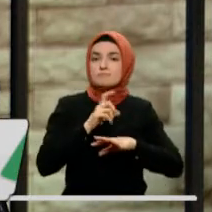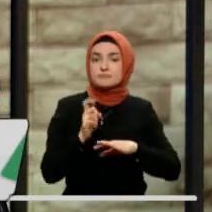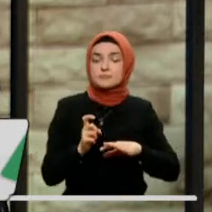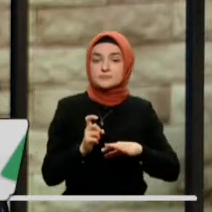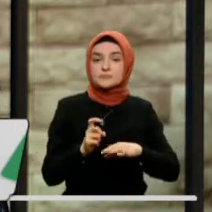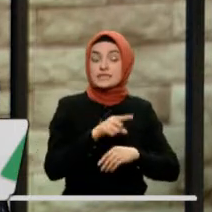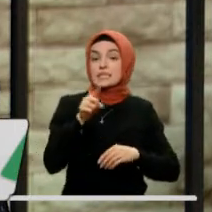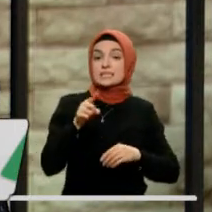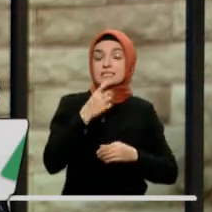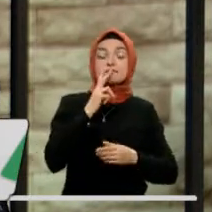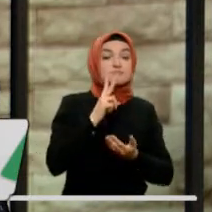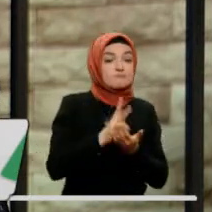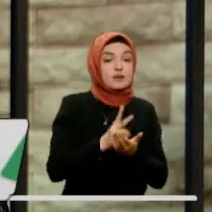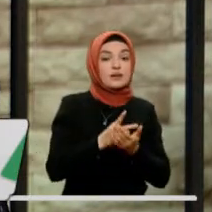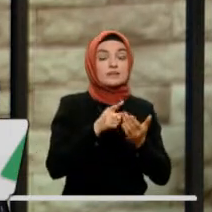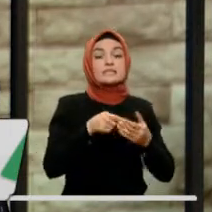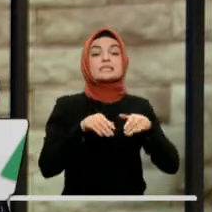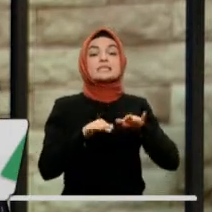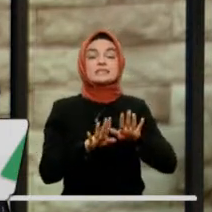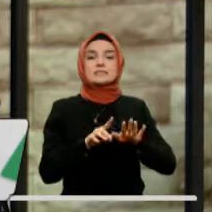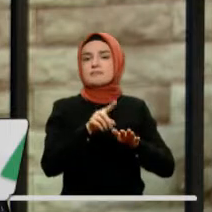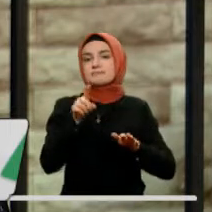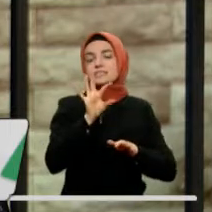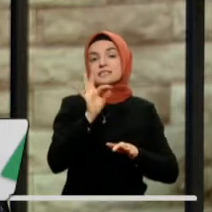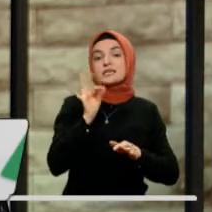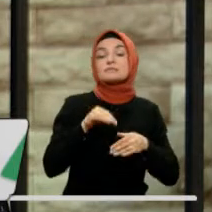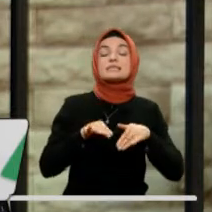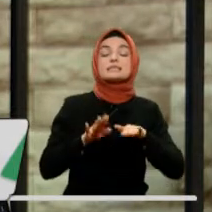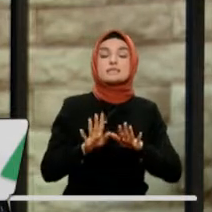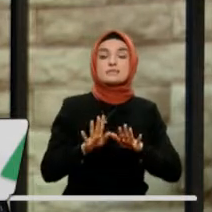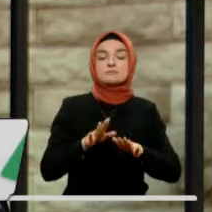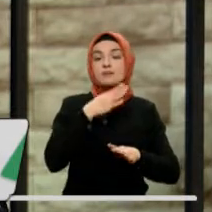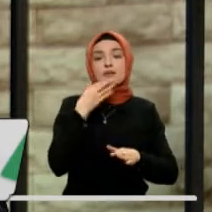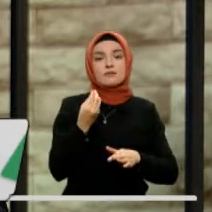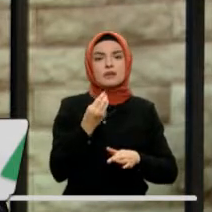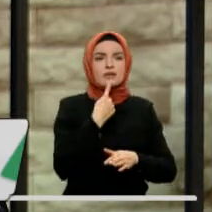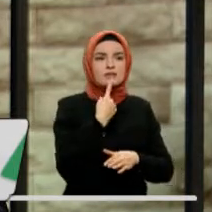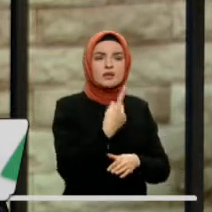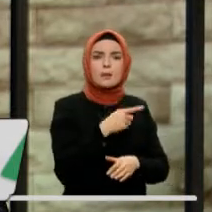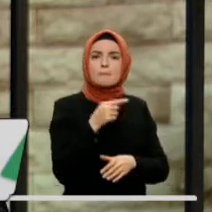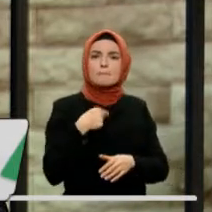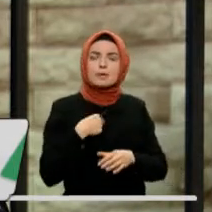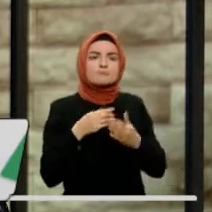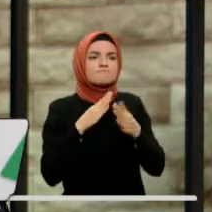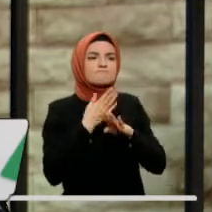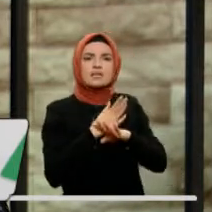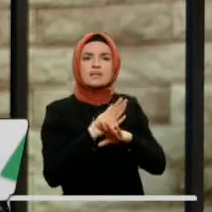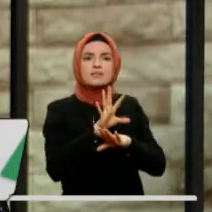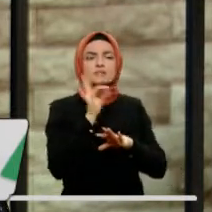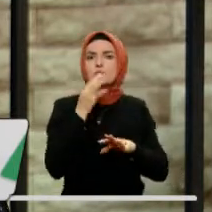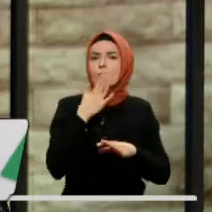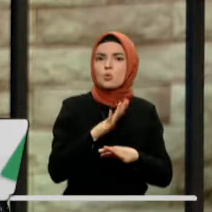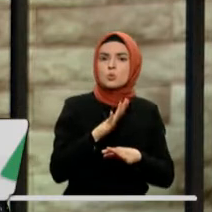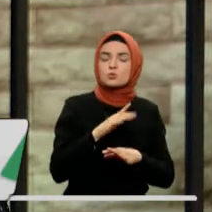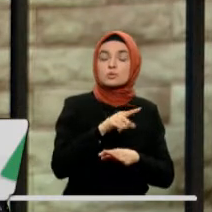karar verici merci değilsiniz. Siz seçme merci değilsiniz. Şimdi gençler der ki nasıl olur, biz niye seçmiyoruz? Şimdi niye? Çünkü